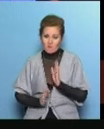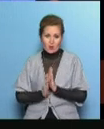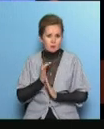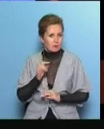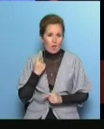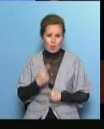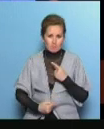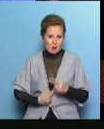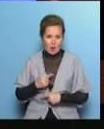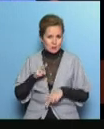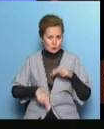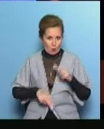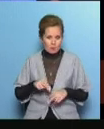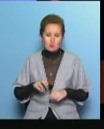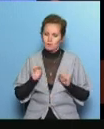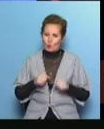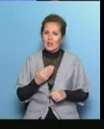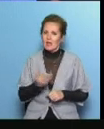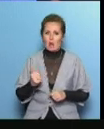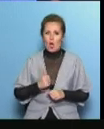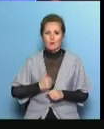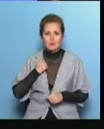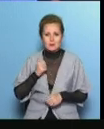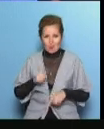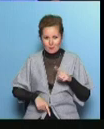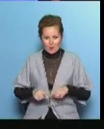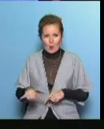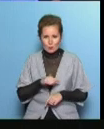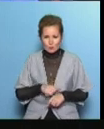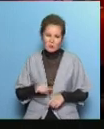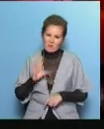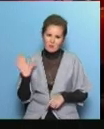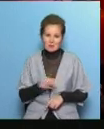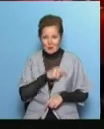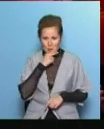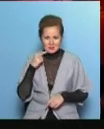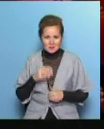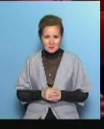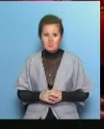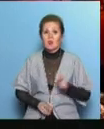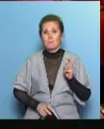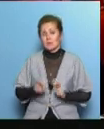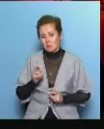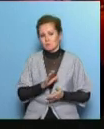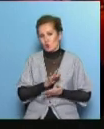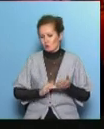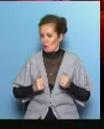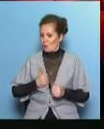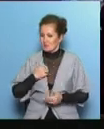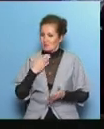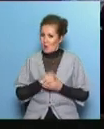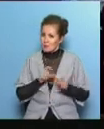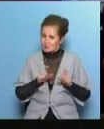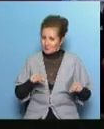которым без преувеличения может гордиться родная республика, да и вся Россия. На предприятии продолжают гордиться своими